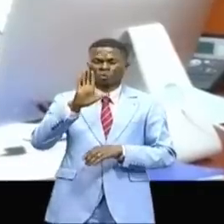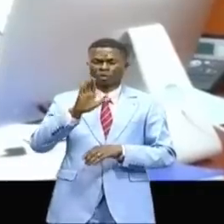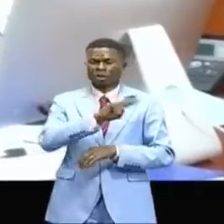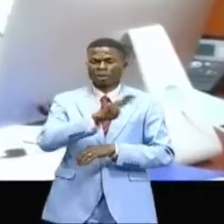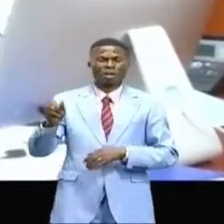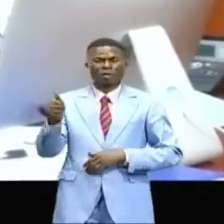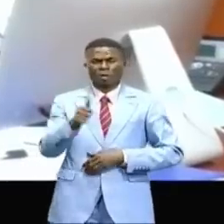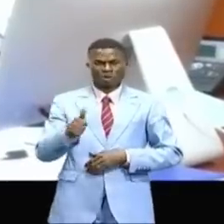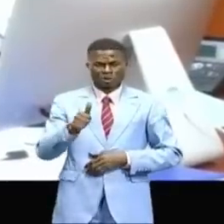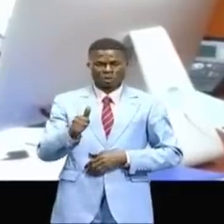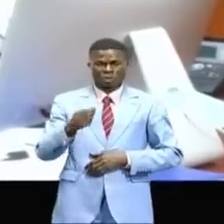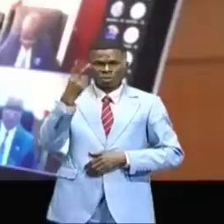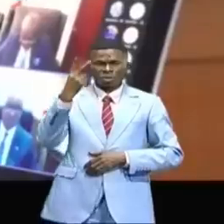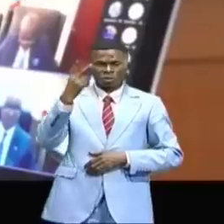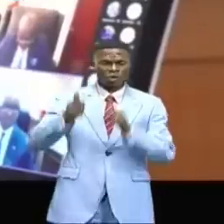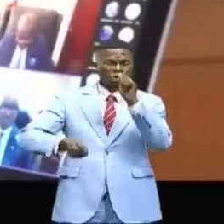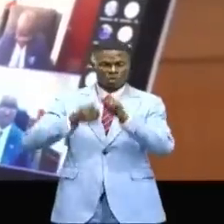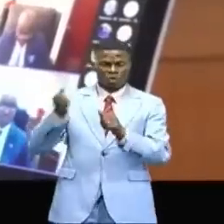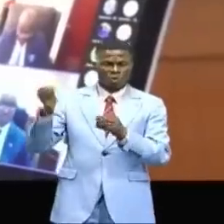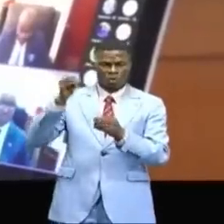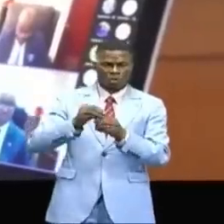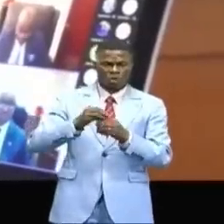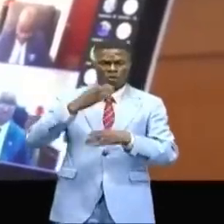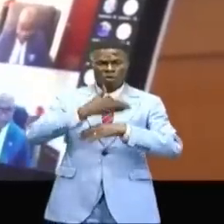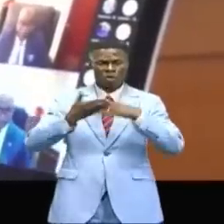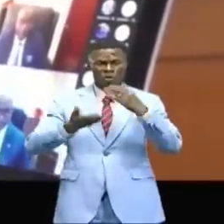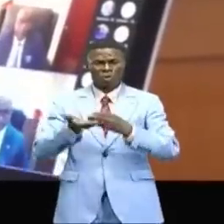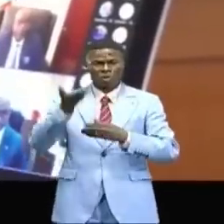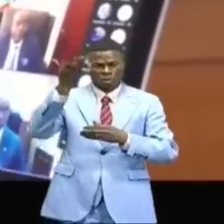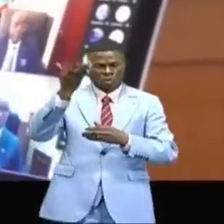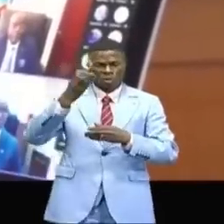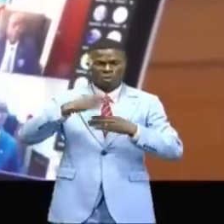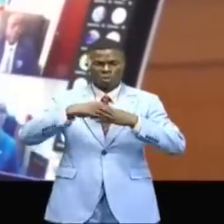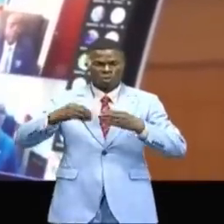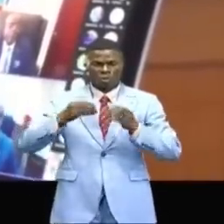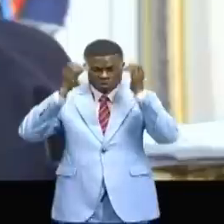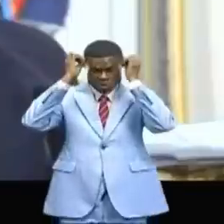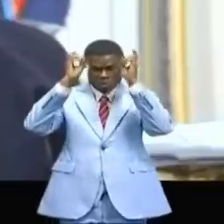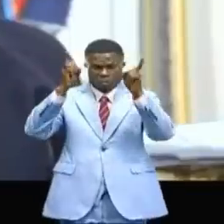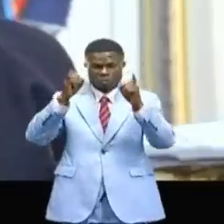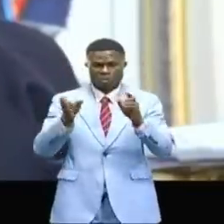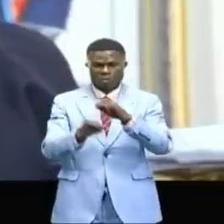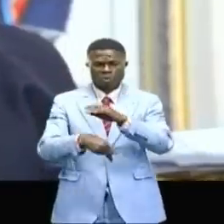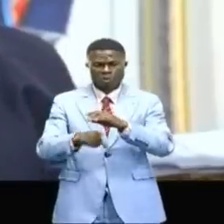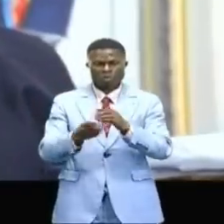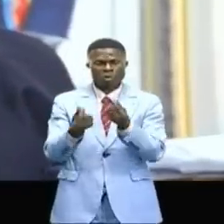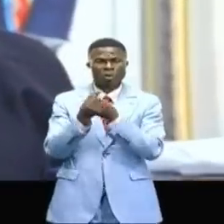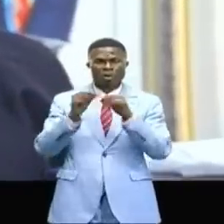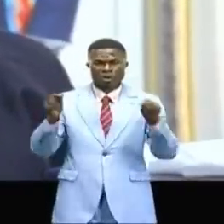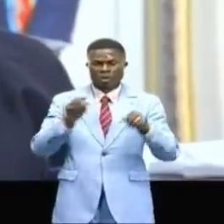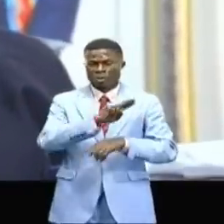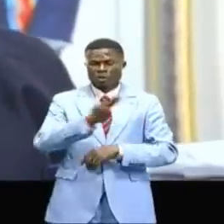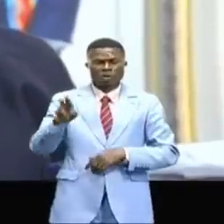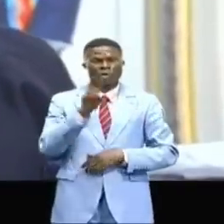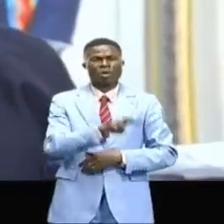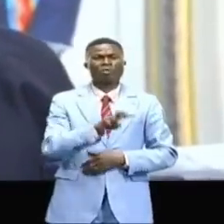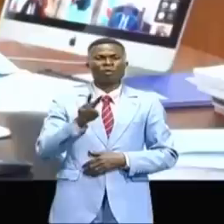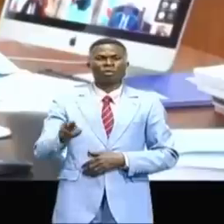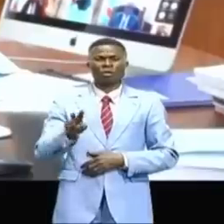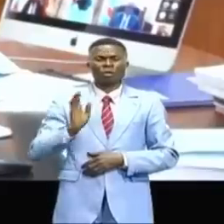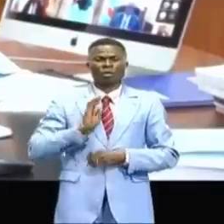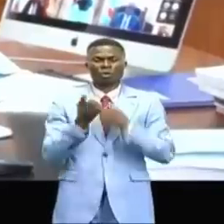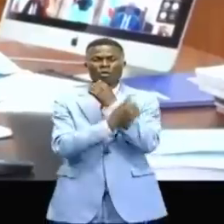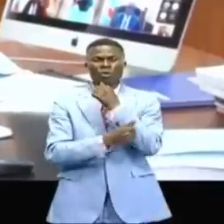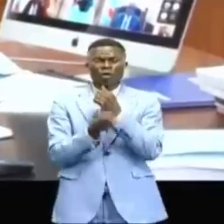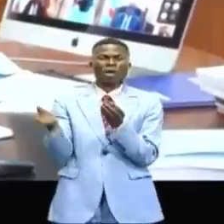2021. 2 de plus, notamment l'inflation, le taux d'achèvement de l'éducation primaire de filles. Et en 2022, notre pays